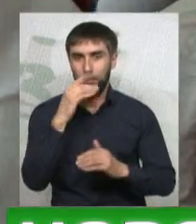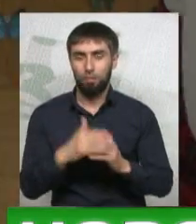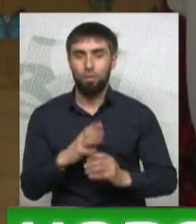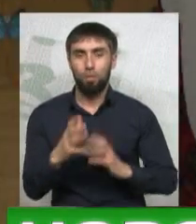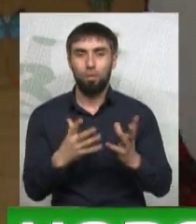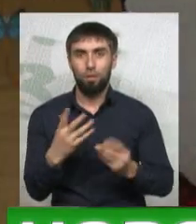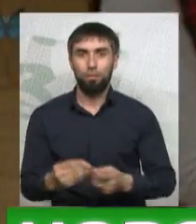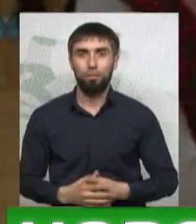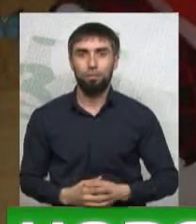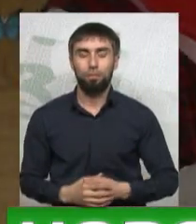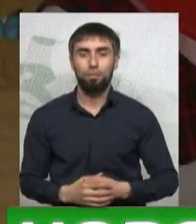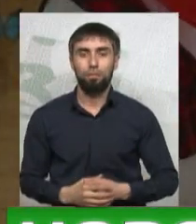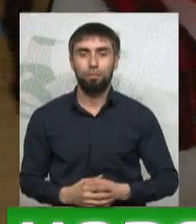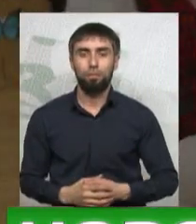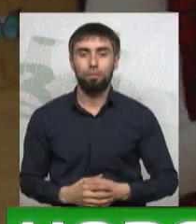днем.